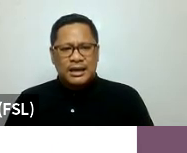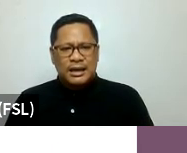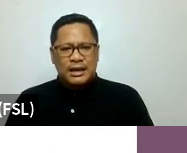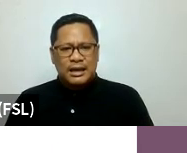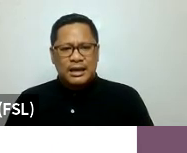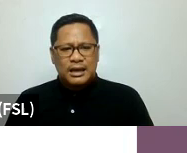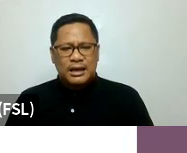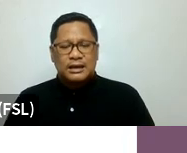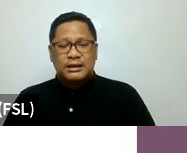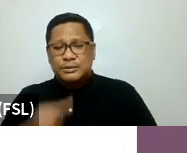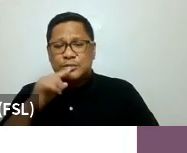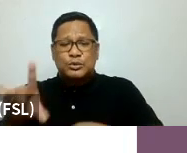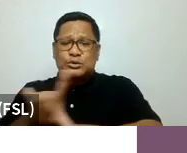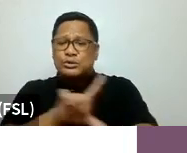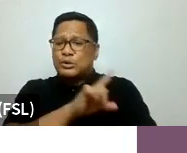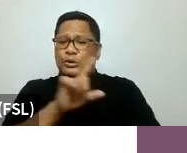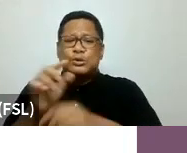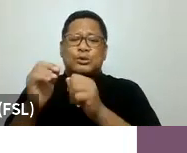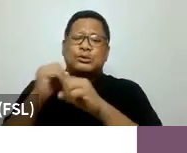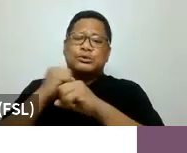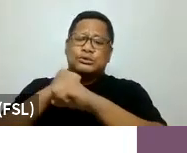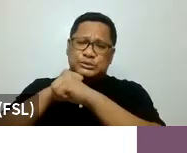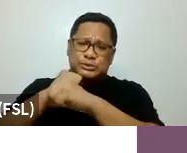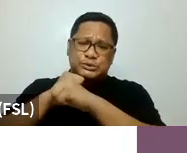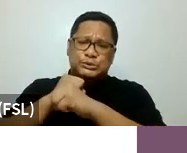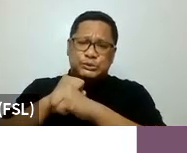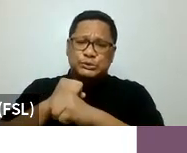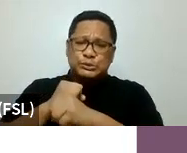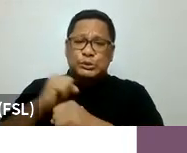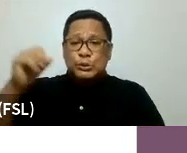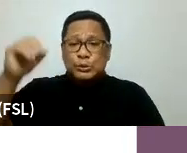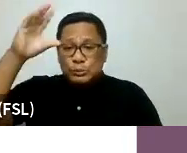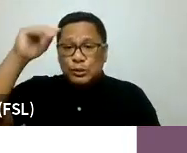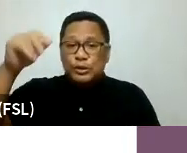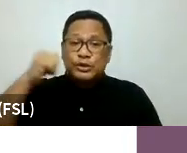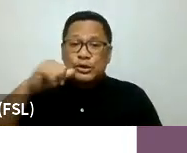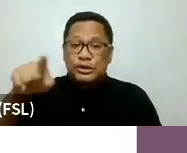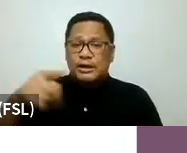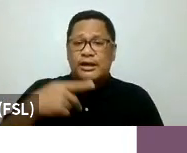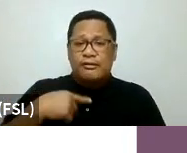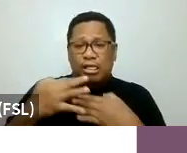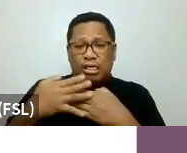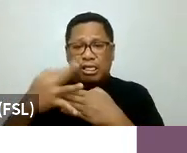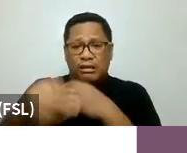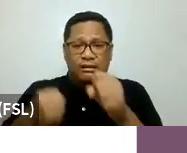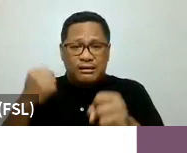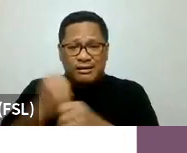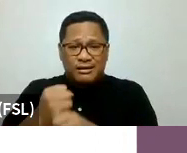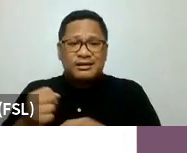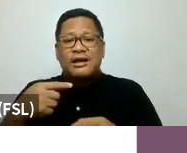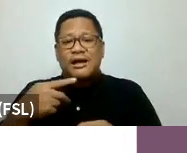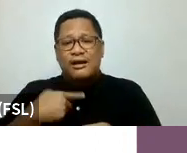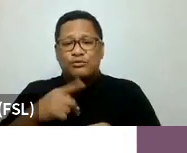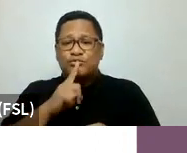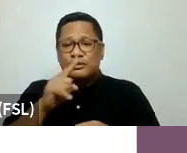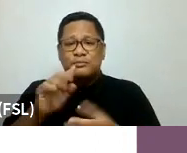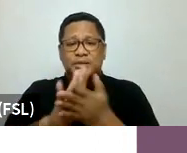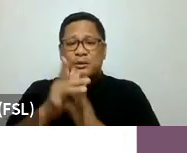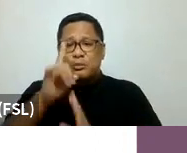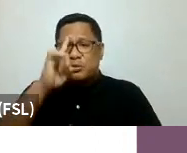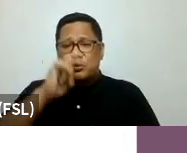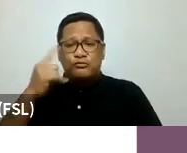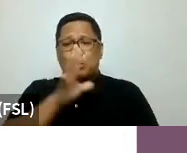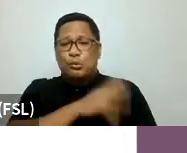Kay tagal-tagal nang nanliligaw nitong si Berto kay Susan. Halos taon nang lumipas. Eto nga, tumatanda na siya sa